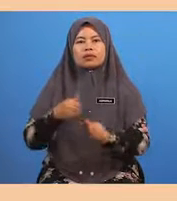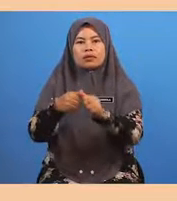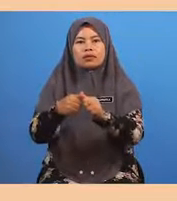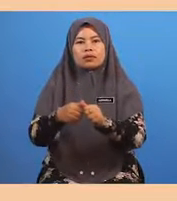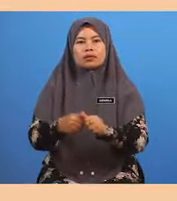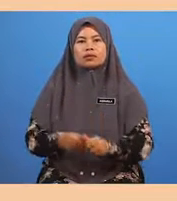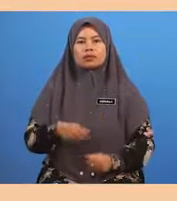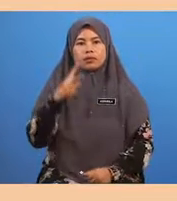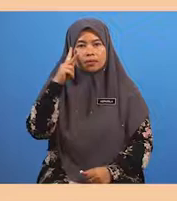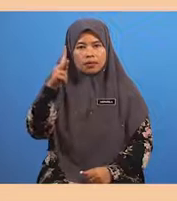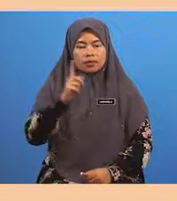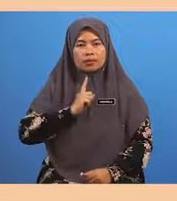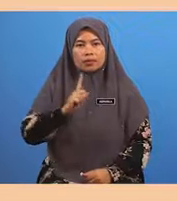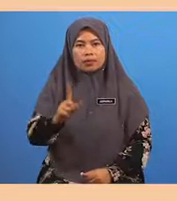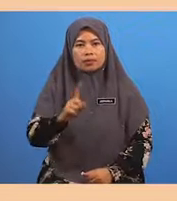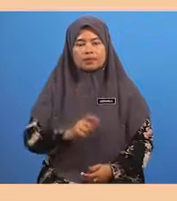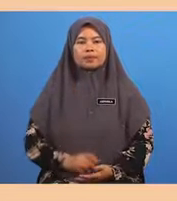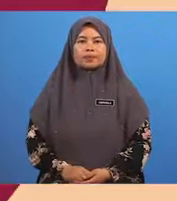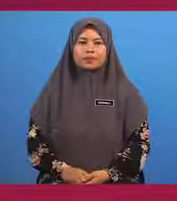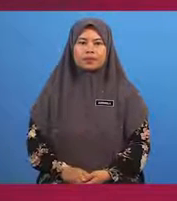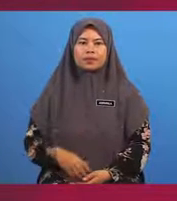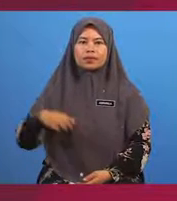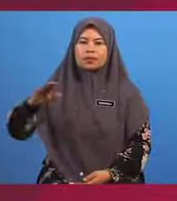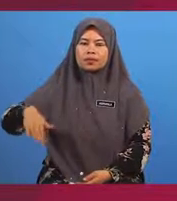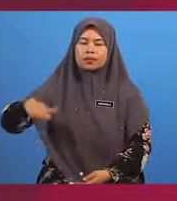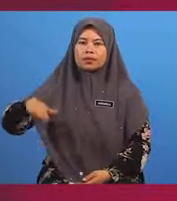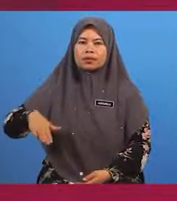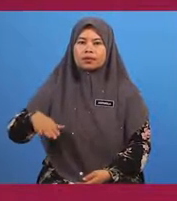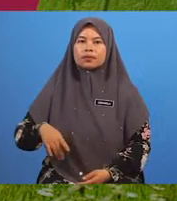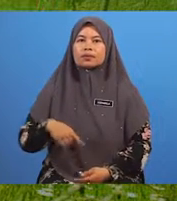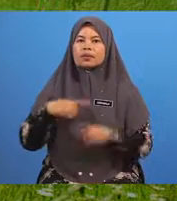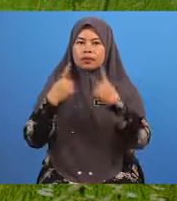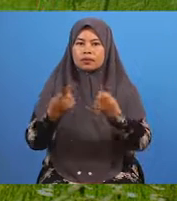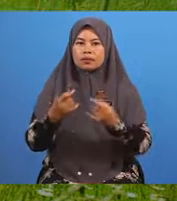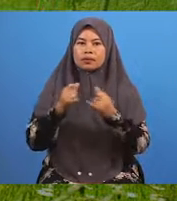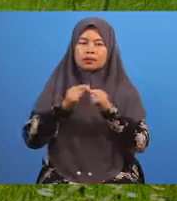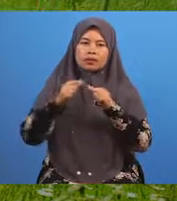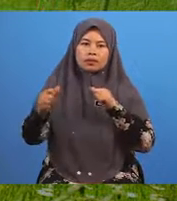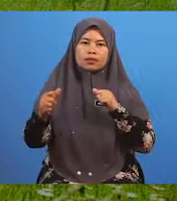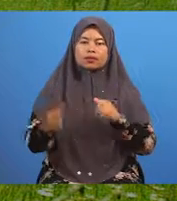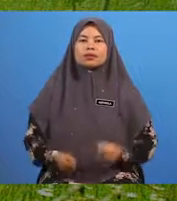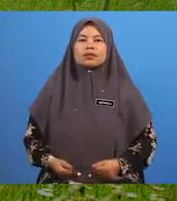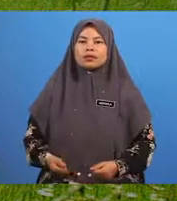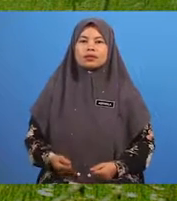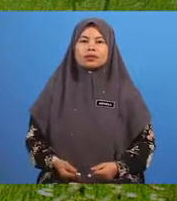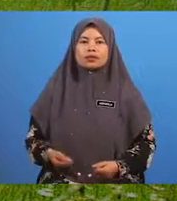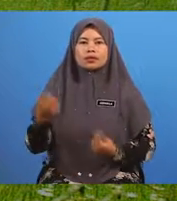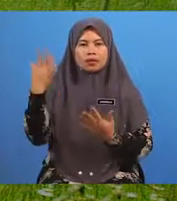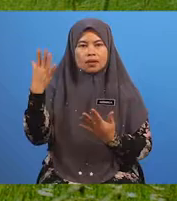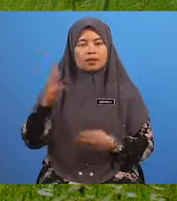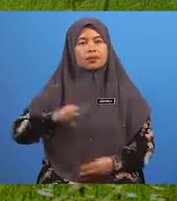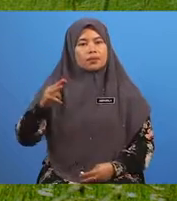Ibadah. Sebelum kapal kita berlayar lebih jauh, ustazah nak murid-murid dapat menyediakan terlebih dahulu